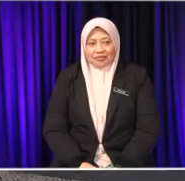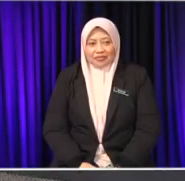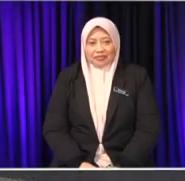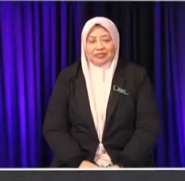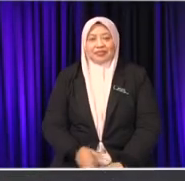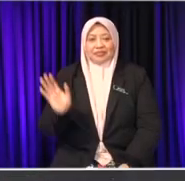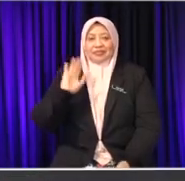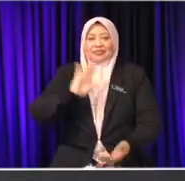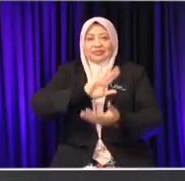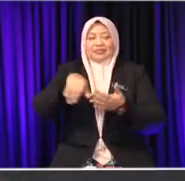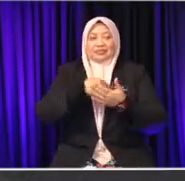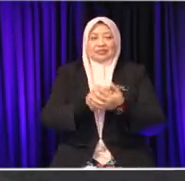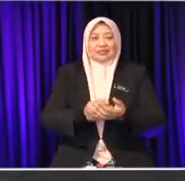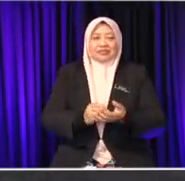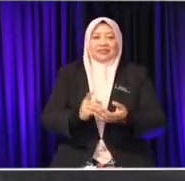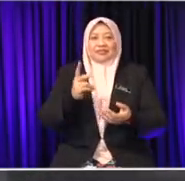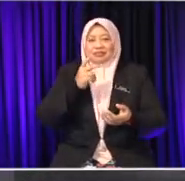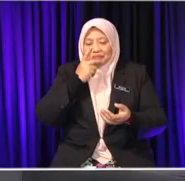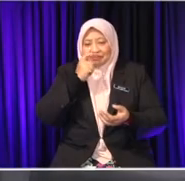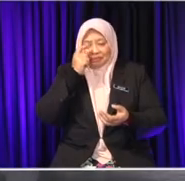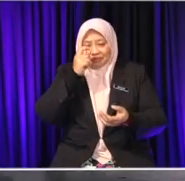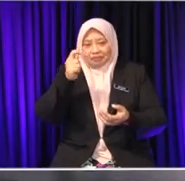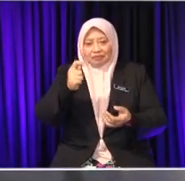Hai semua anda sedang menonton